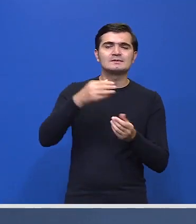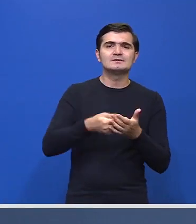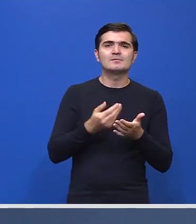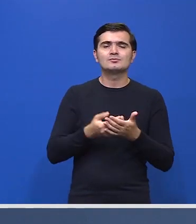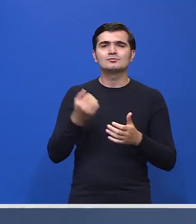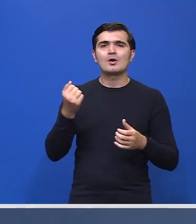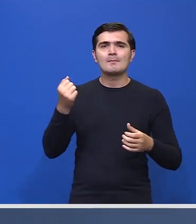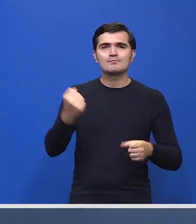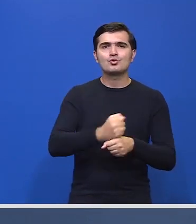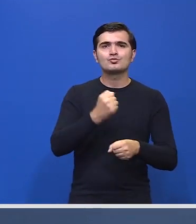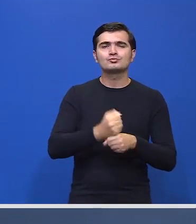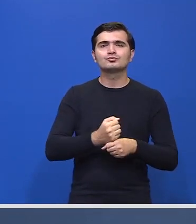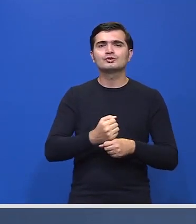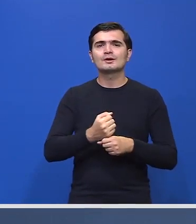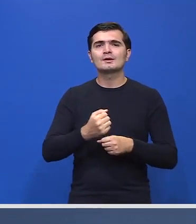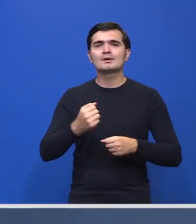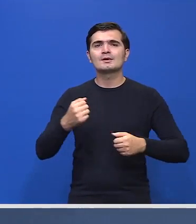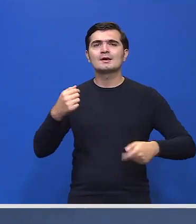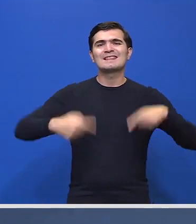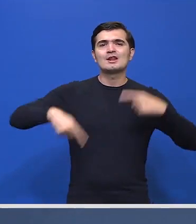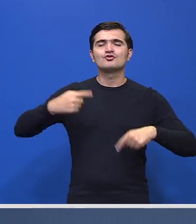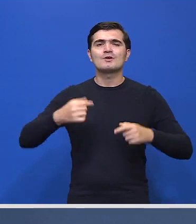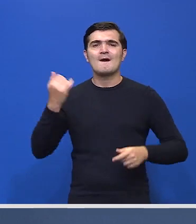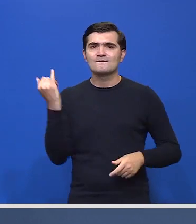producerii de energie verde pentru